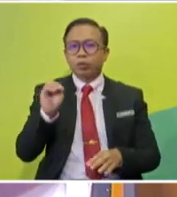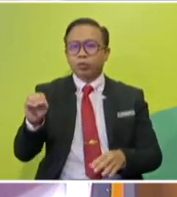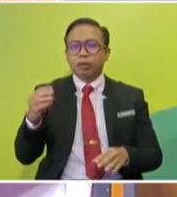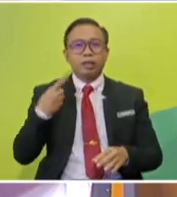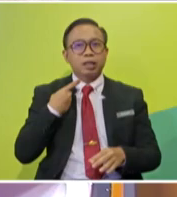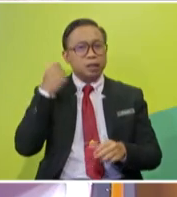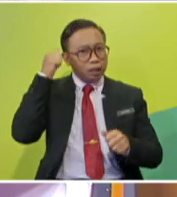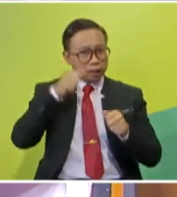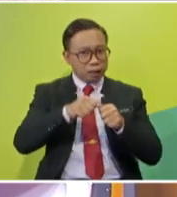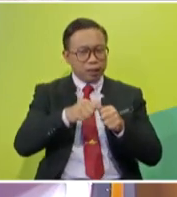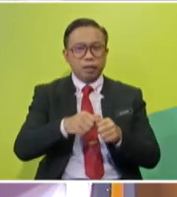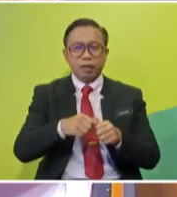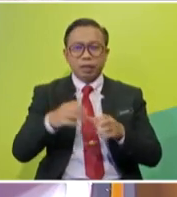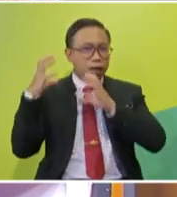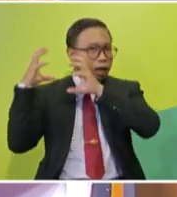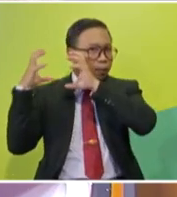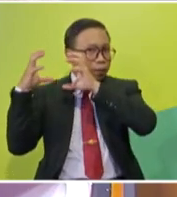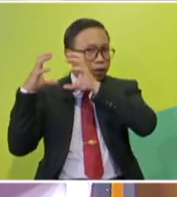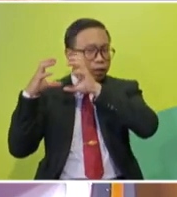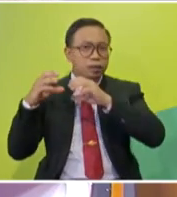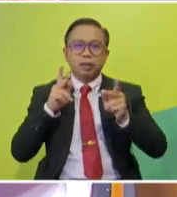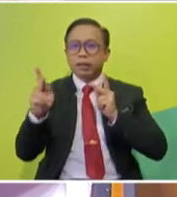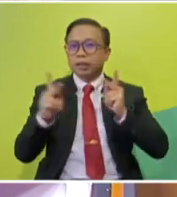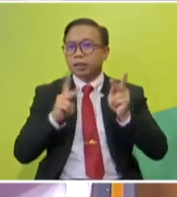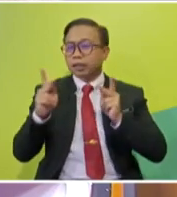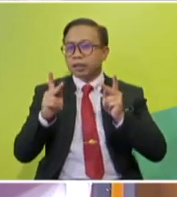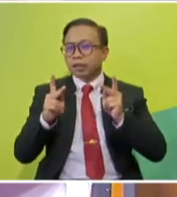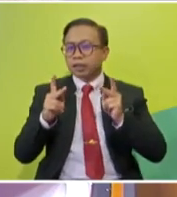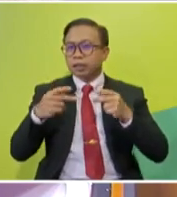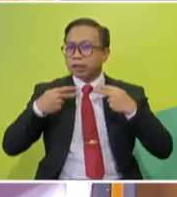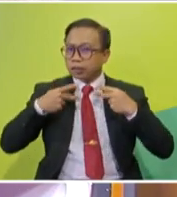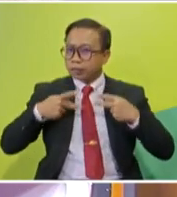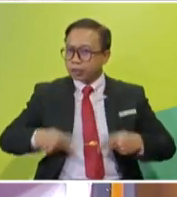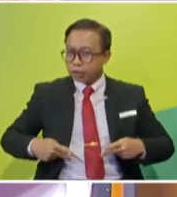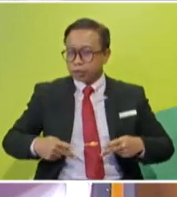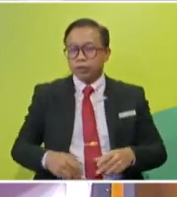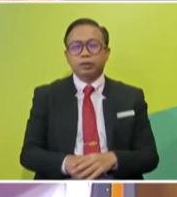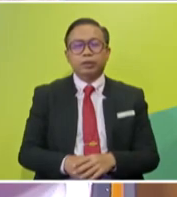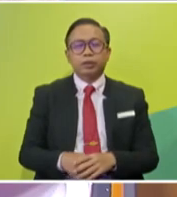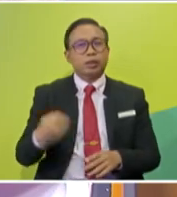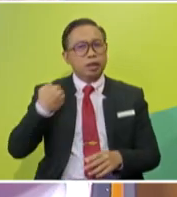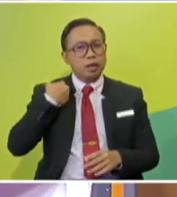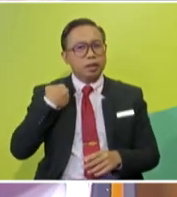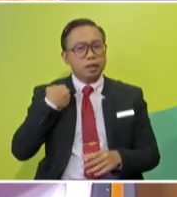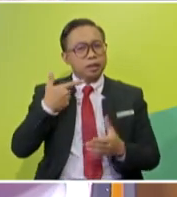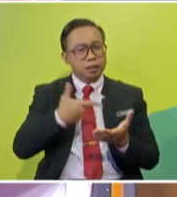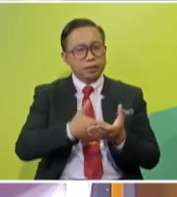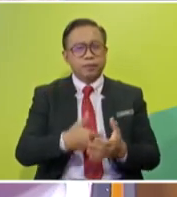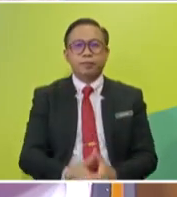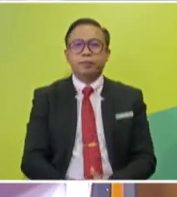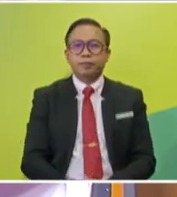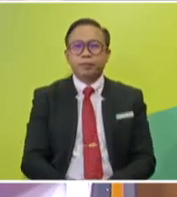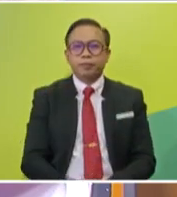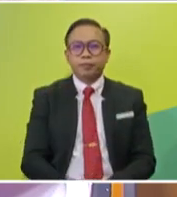perkataan antaranya V8 kereta kemeja kemudian kita ada Mmm